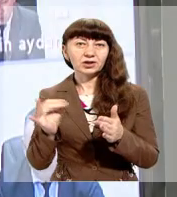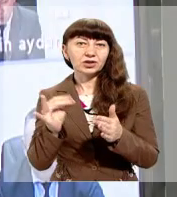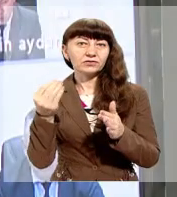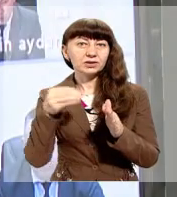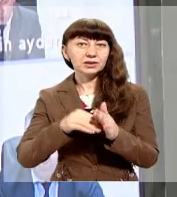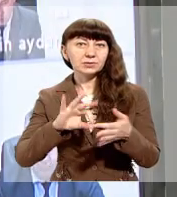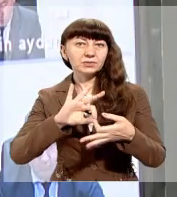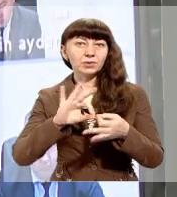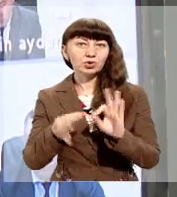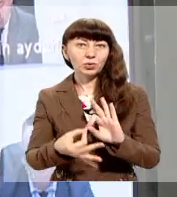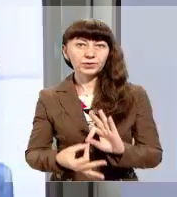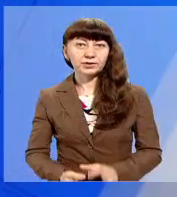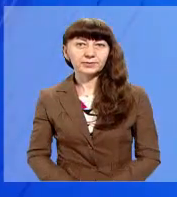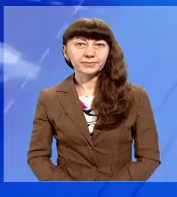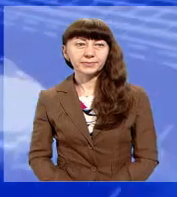инвестициях подробнее.